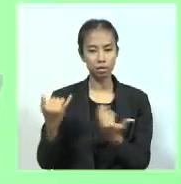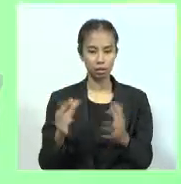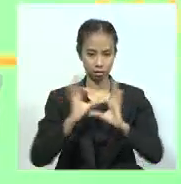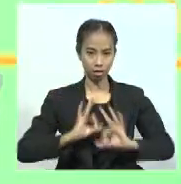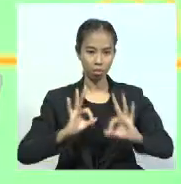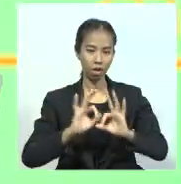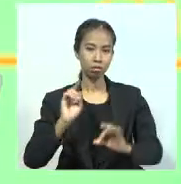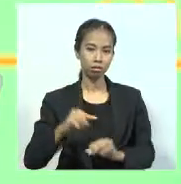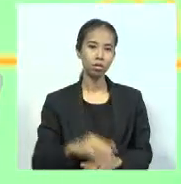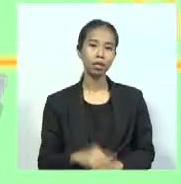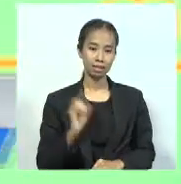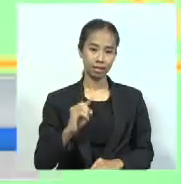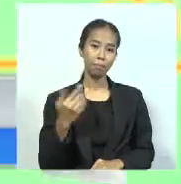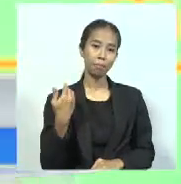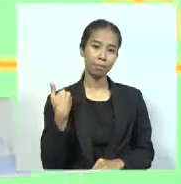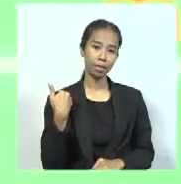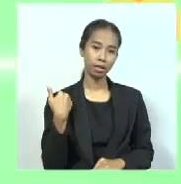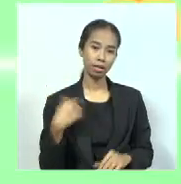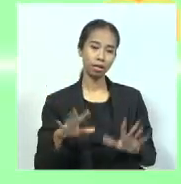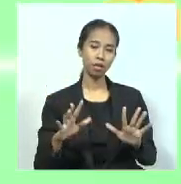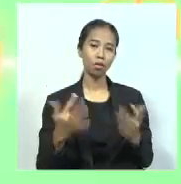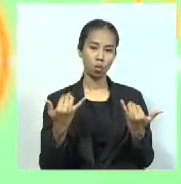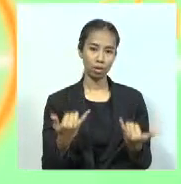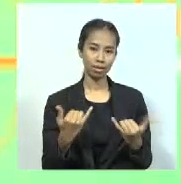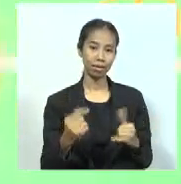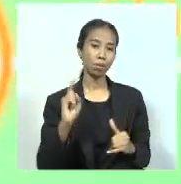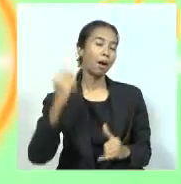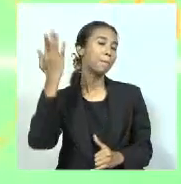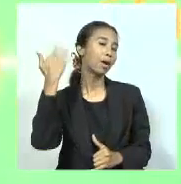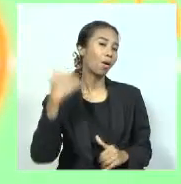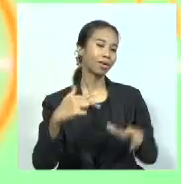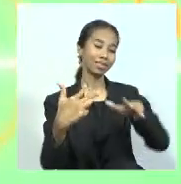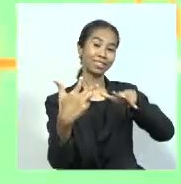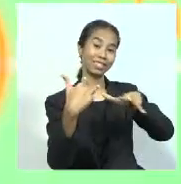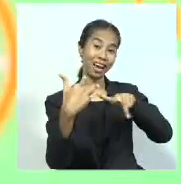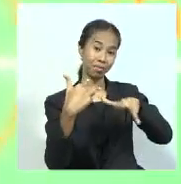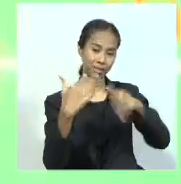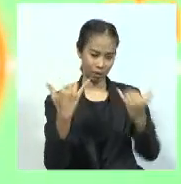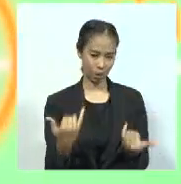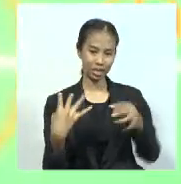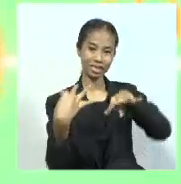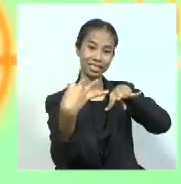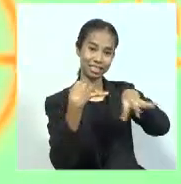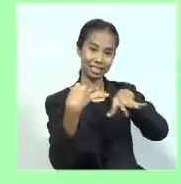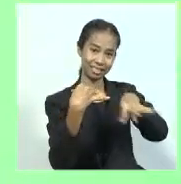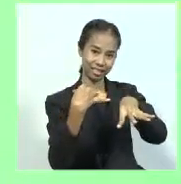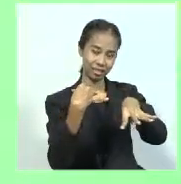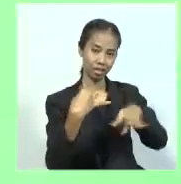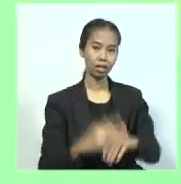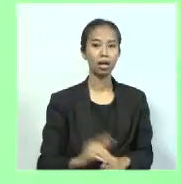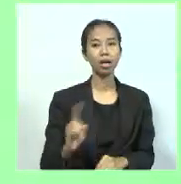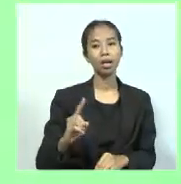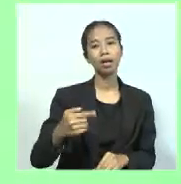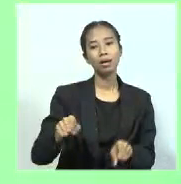องอธิบายคนเข้าใจมันมี6เลนใช่ไหมวันนี้เราทำให้มี8เลนมันอยู่ข้างใต้นี่4เลนซ้